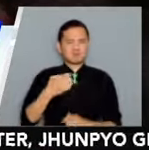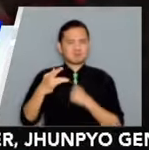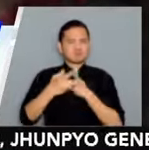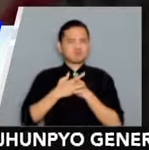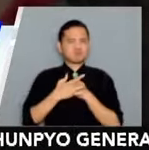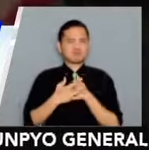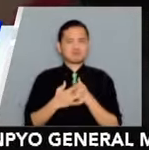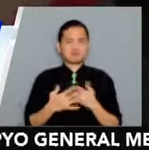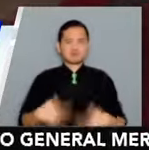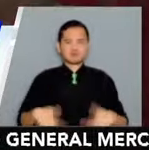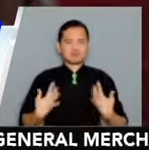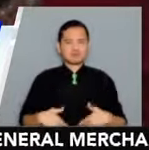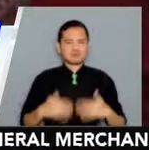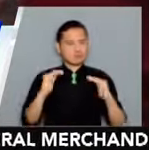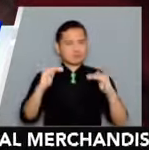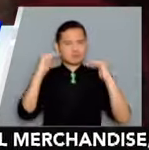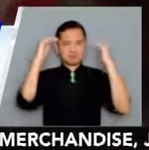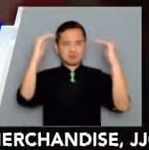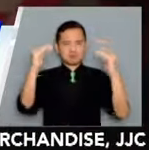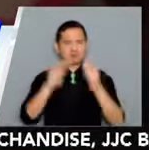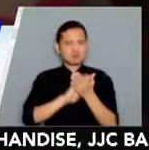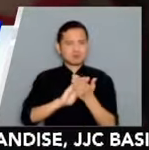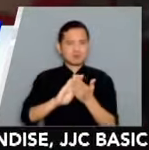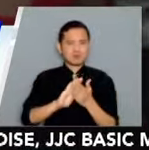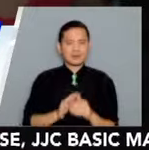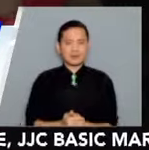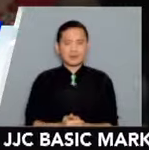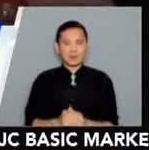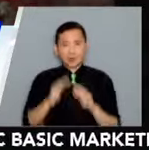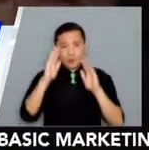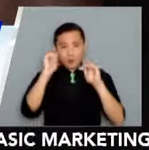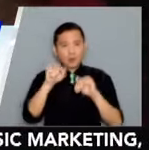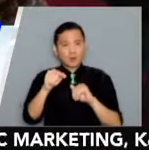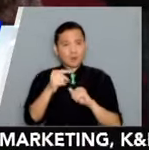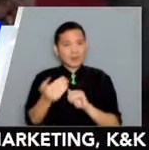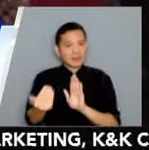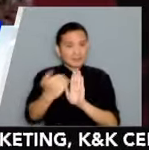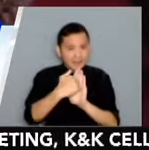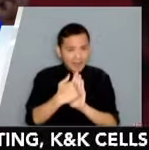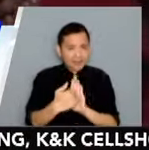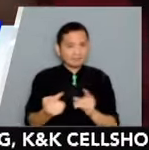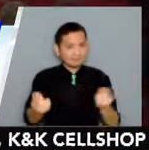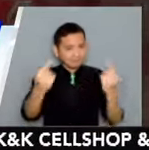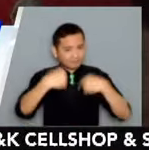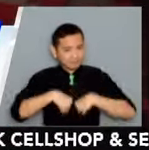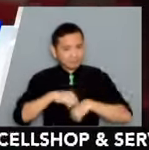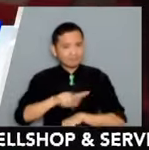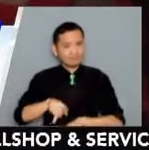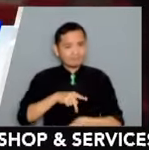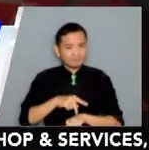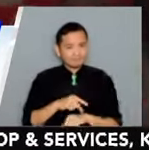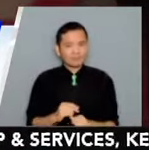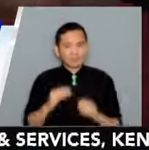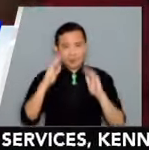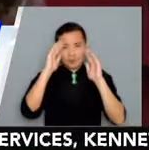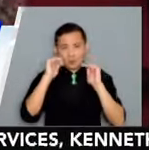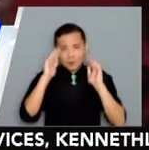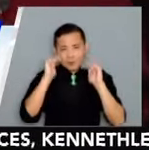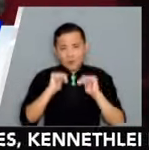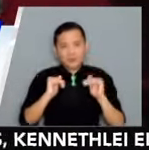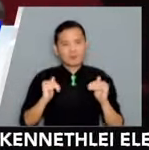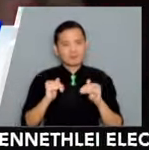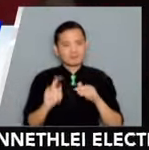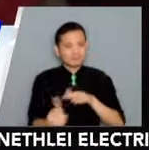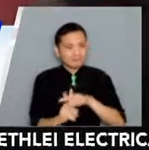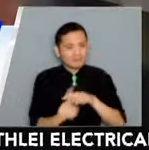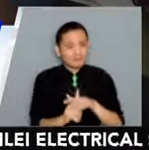din. Sana bumalik kayo agad and sana maging healthy kayo. Tapos lagi na kaming